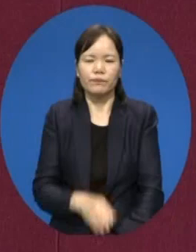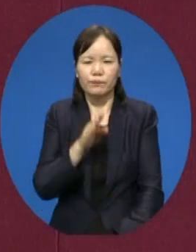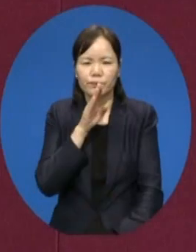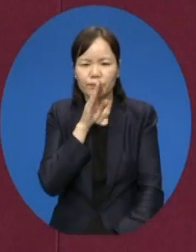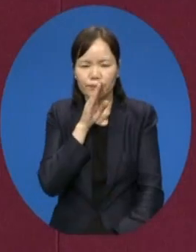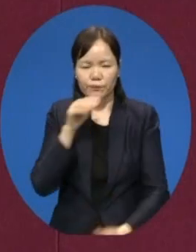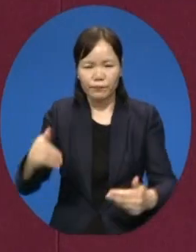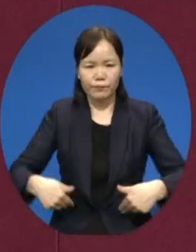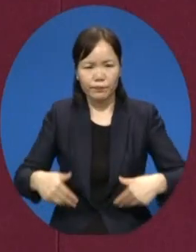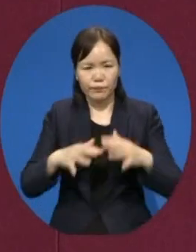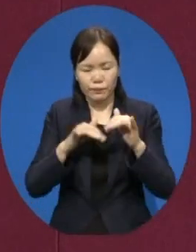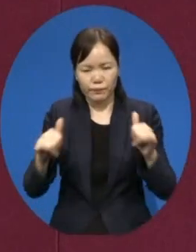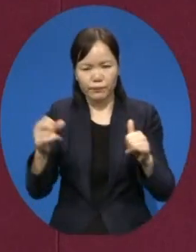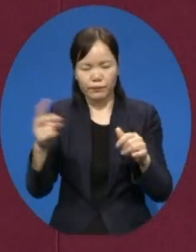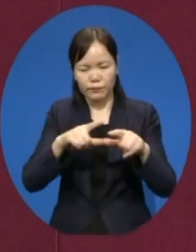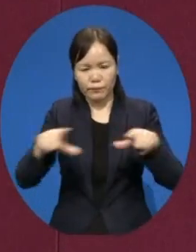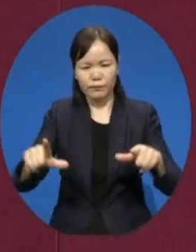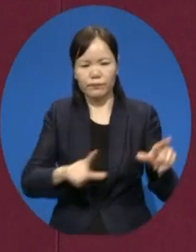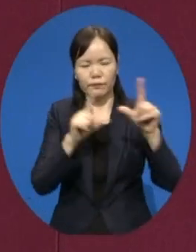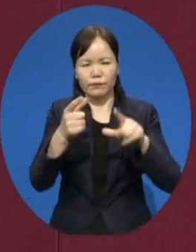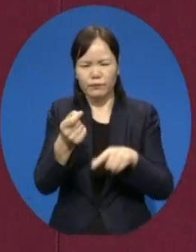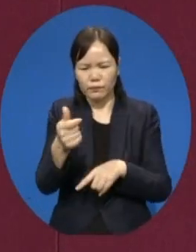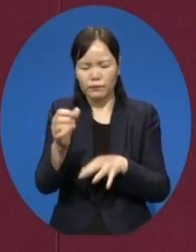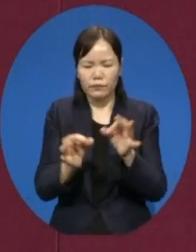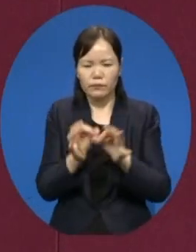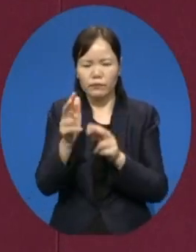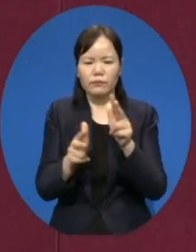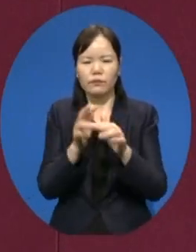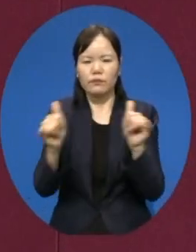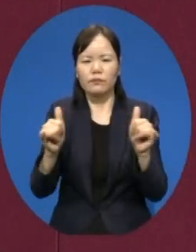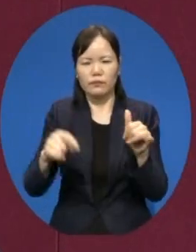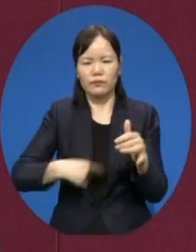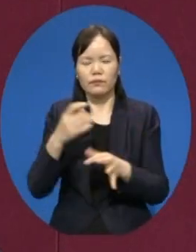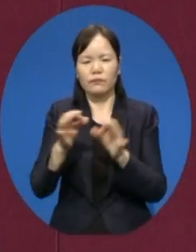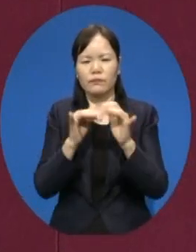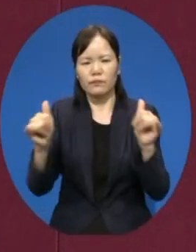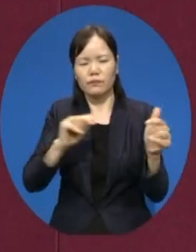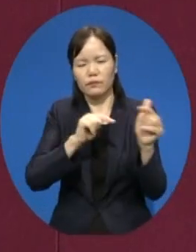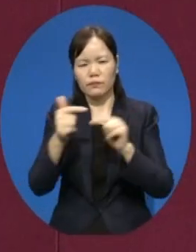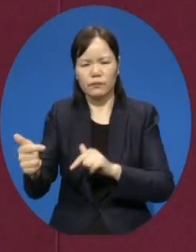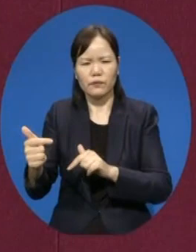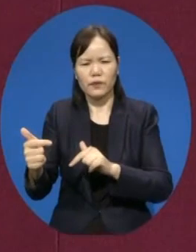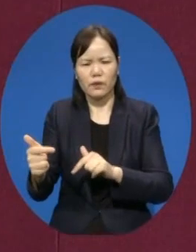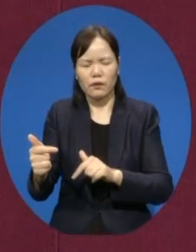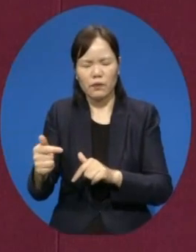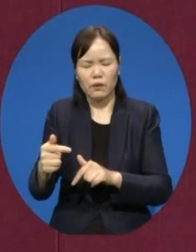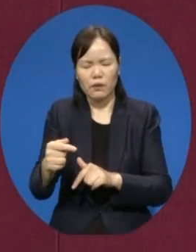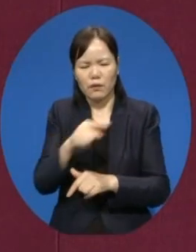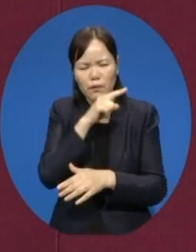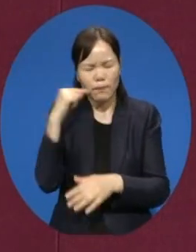실소유자와 서민, 소상공인들, 자영업자들이 하루아침에 거리로 지금 내몰리고 있지 않습니까?